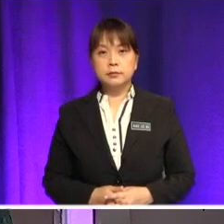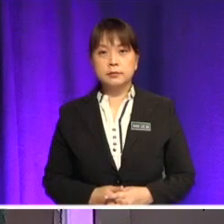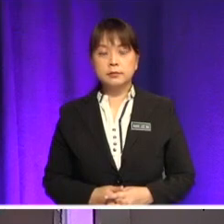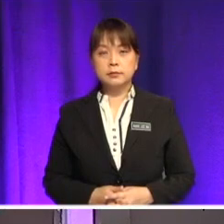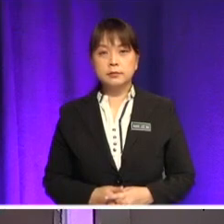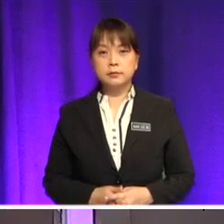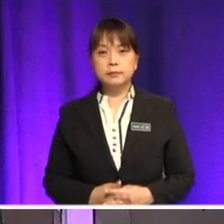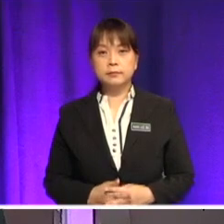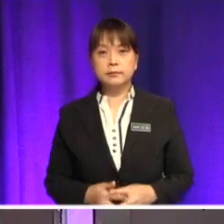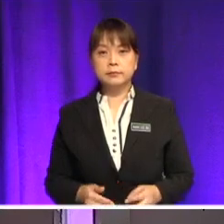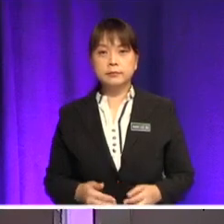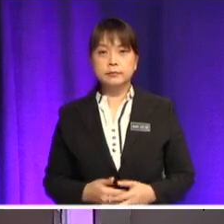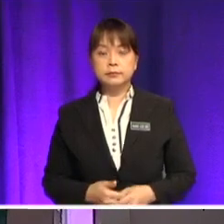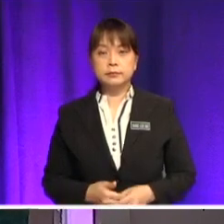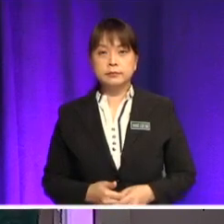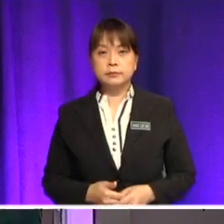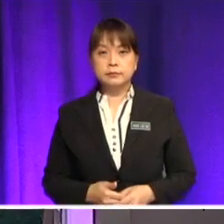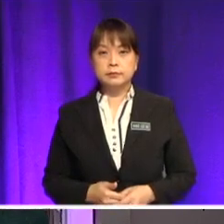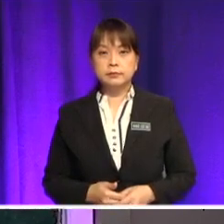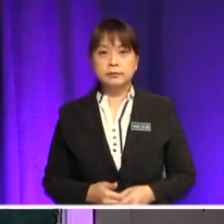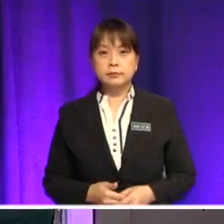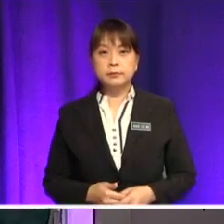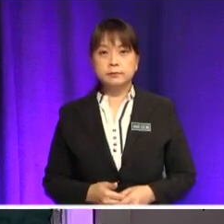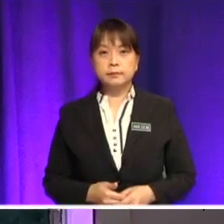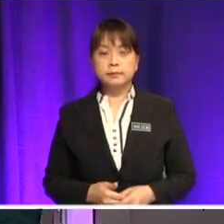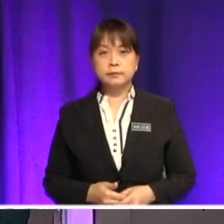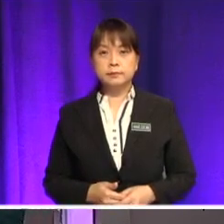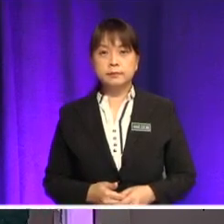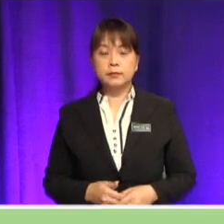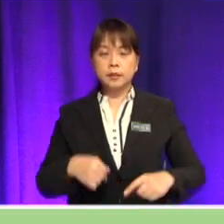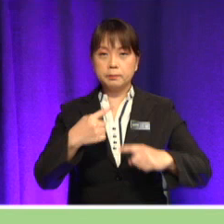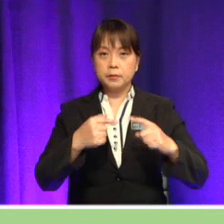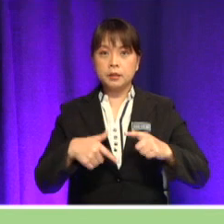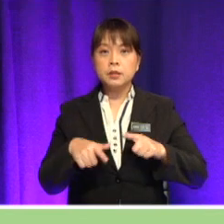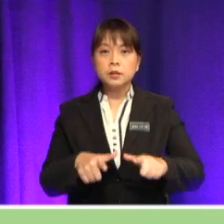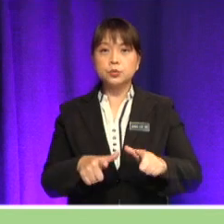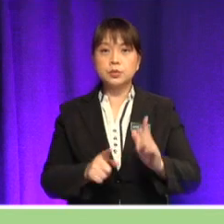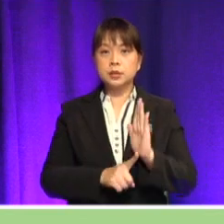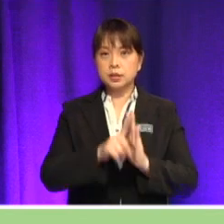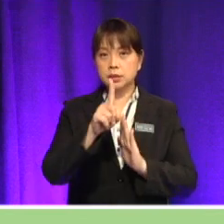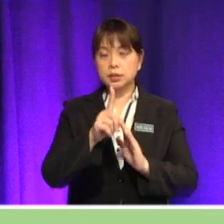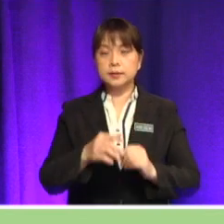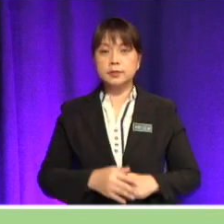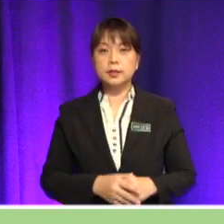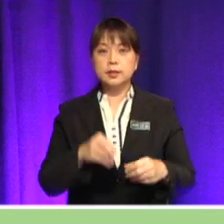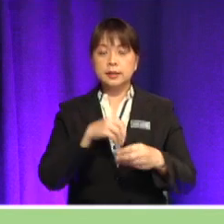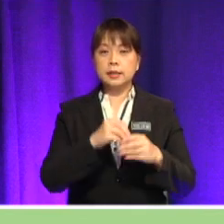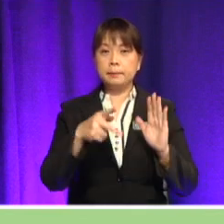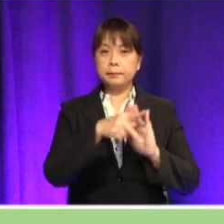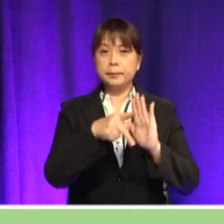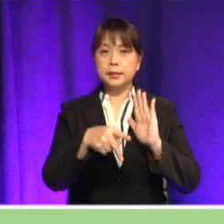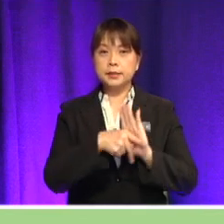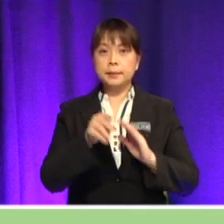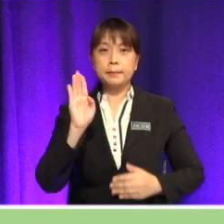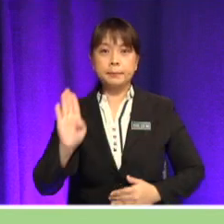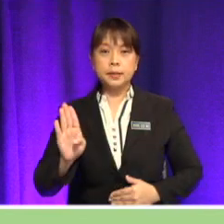mencuri nih setengah-setengah nih halaju di tinggi bila halaju tinggi dalam prinsip mengerti bahwa